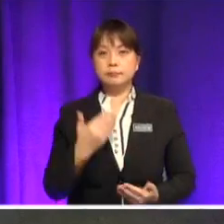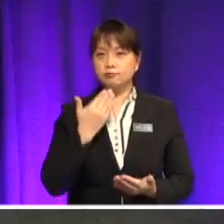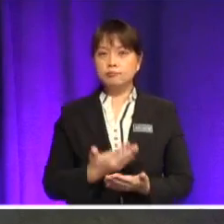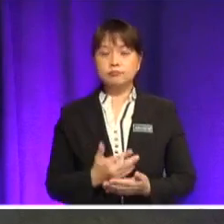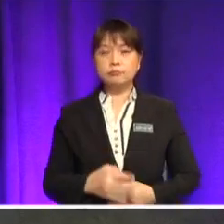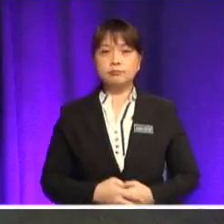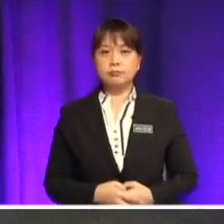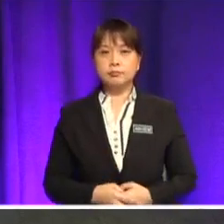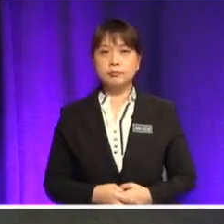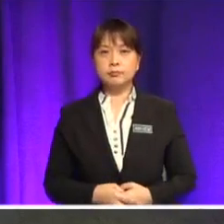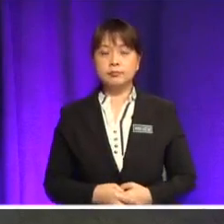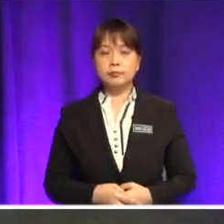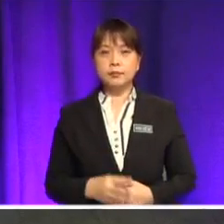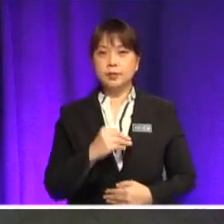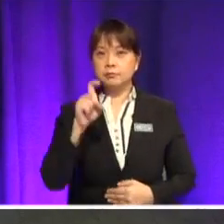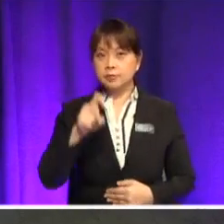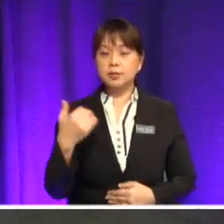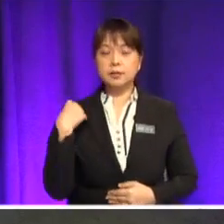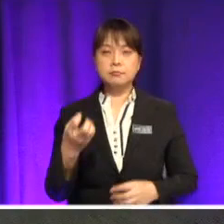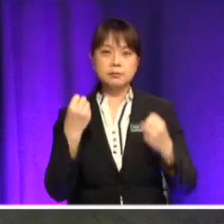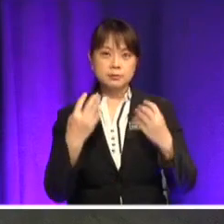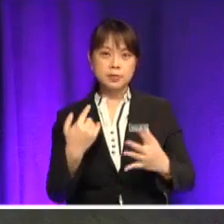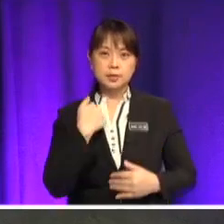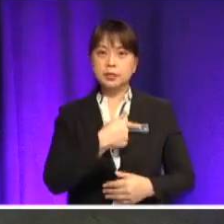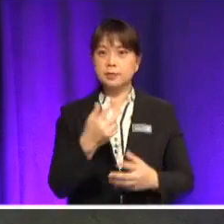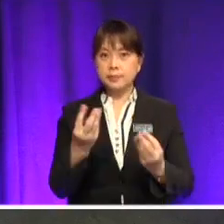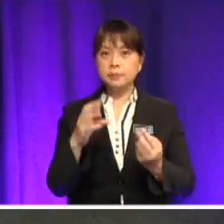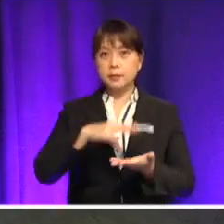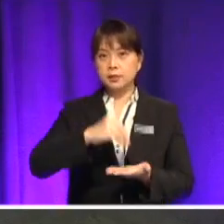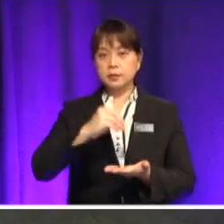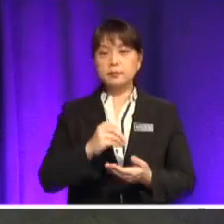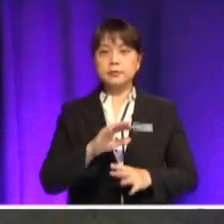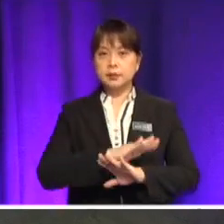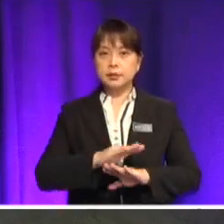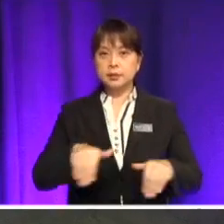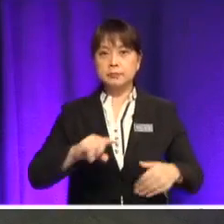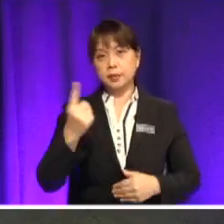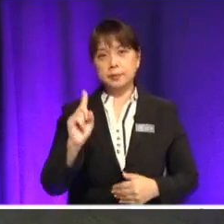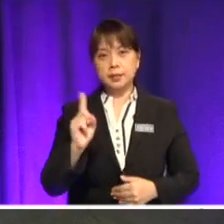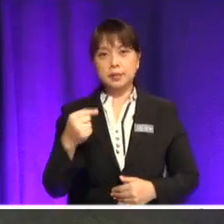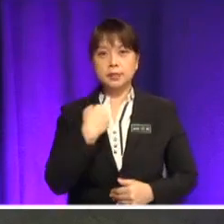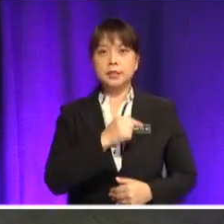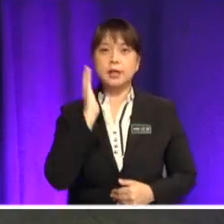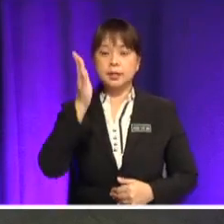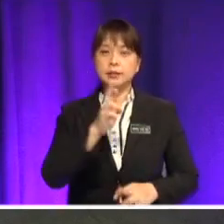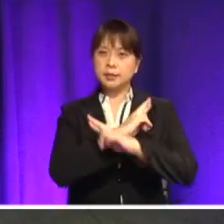jawaban mic-nya itu dan saya pasti banyak belajar bersama-sama ya pastikan anda kita akan melihat sebentar saja terus bersama kami